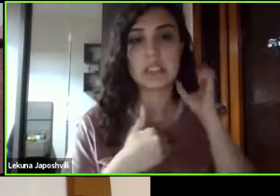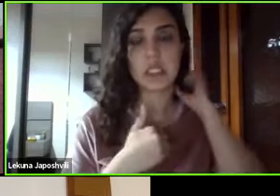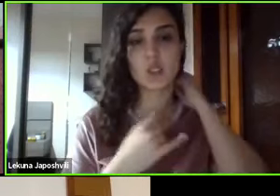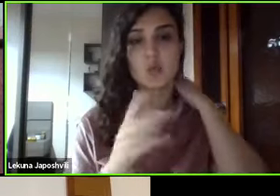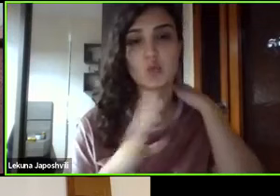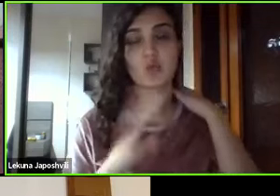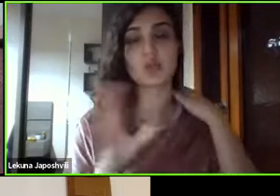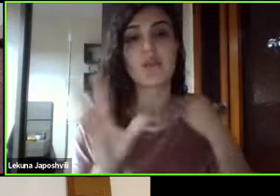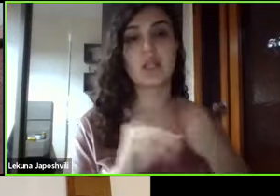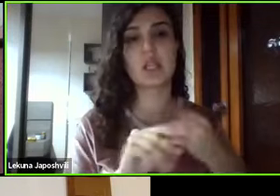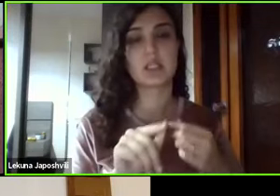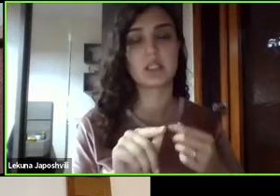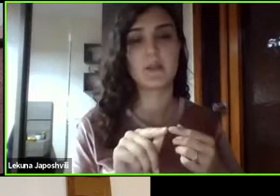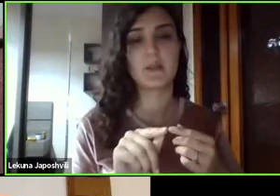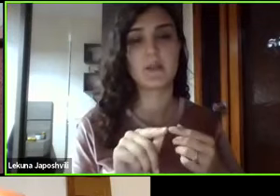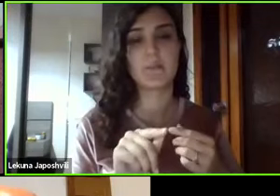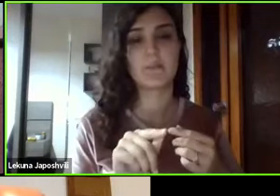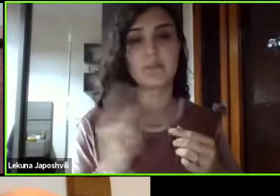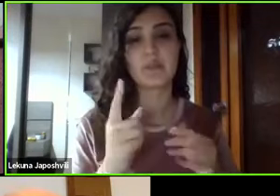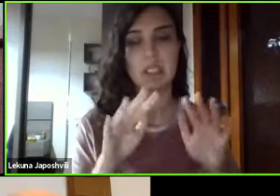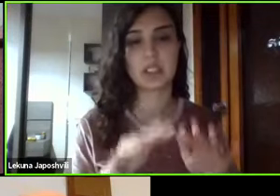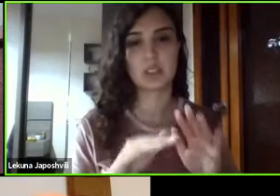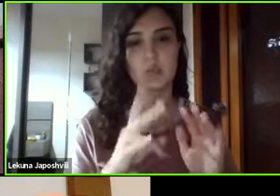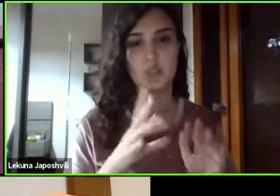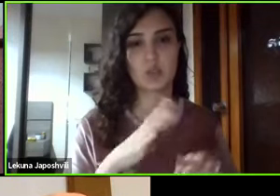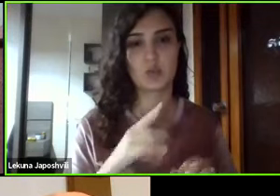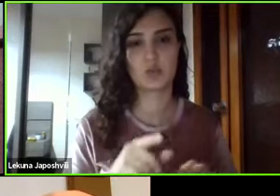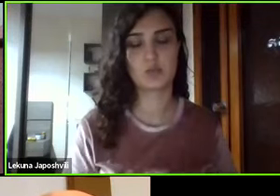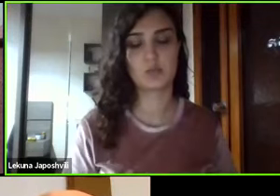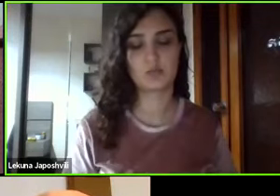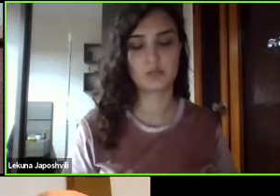ყველაზე პირველ ადგილას უნდა დადგეს.